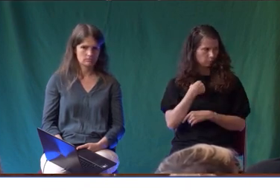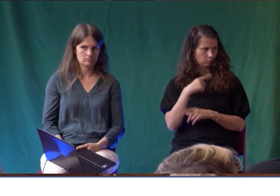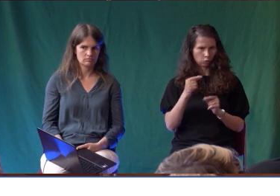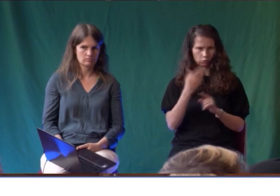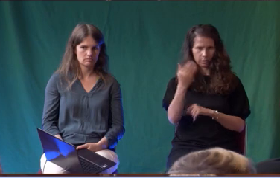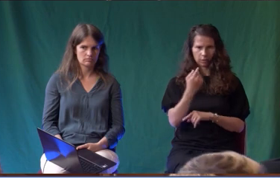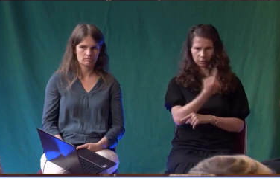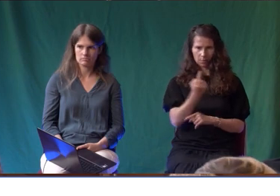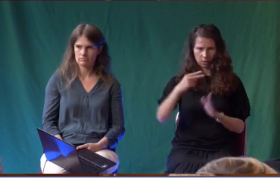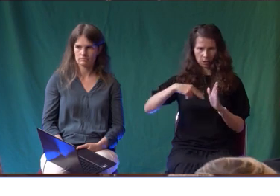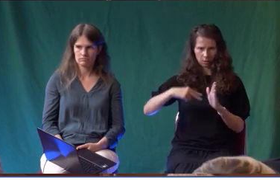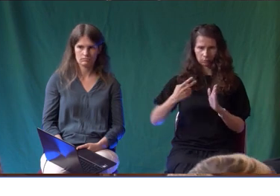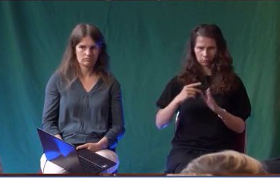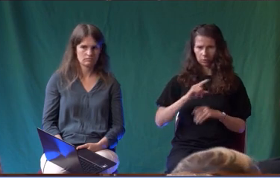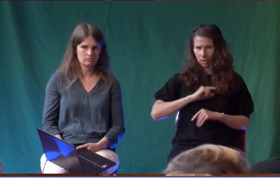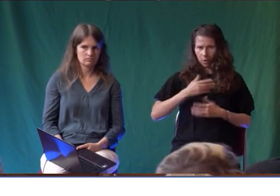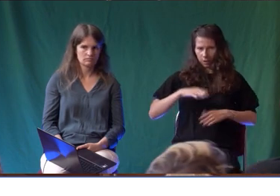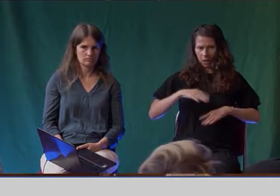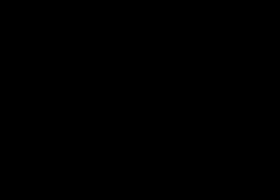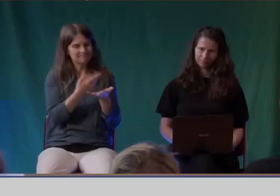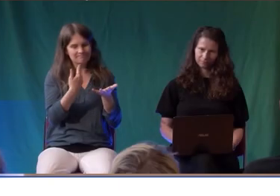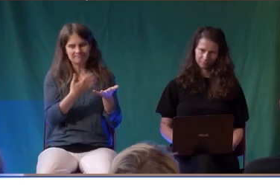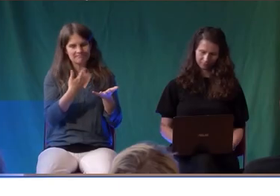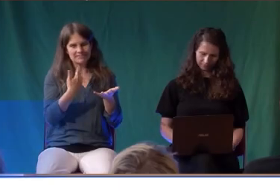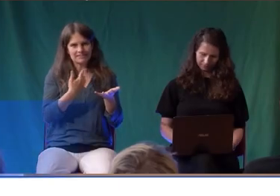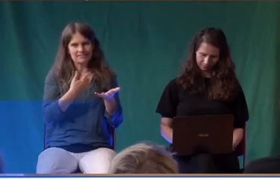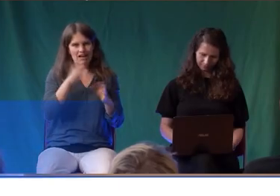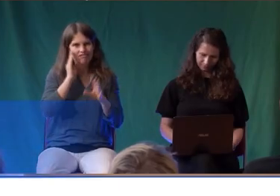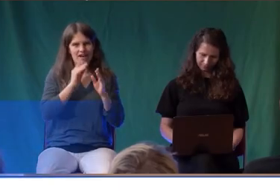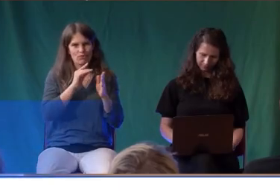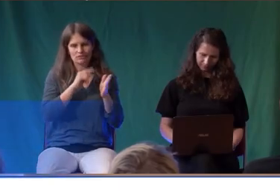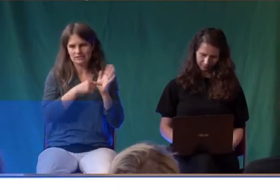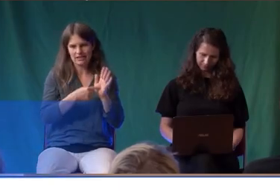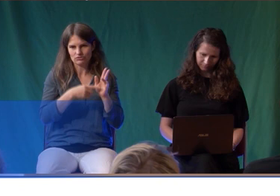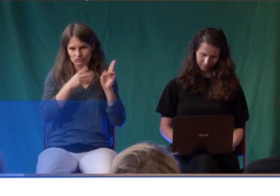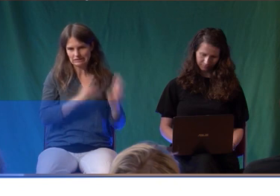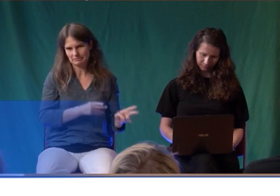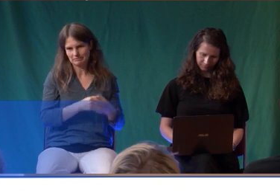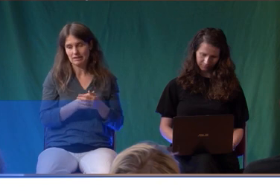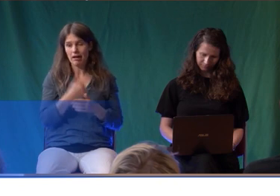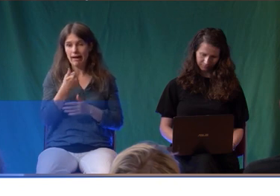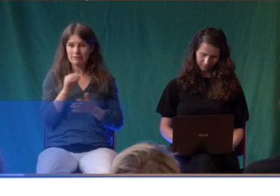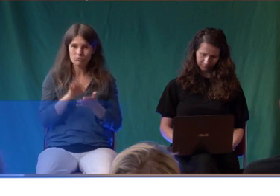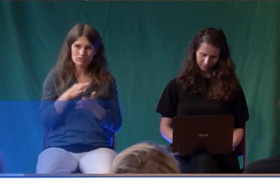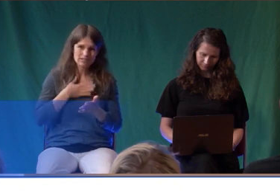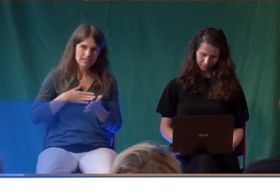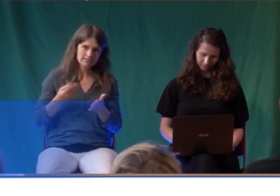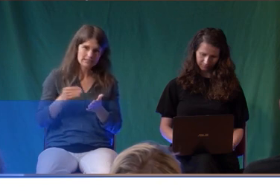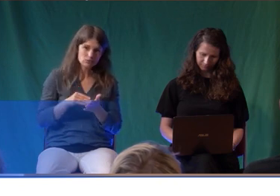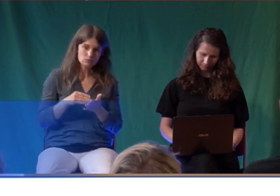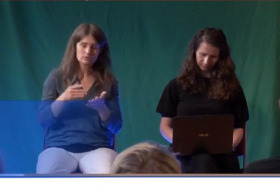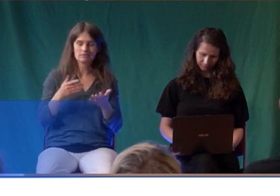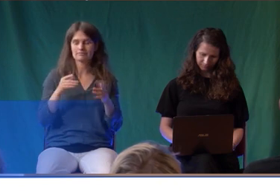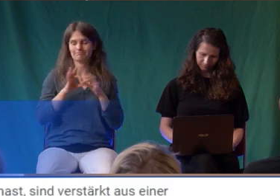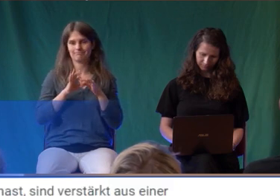also meiner kann ich auf alle Fälle freigeben ein Punkt würde ich gerne noch anbringen aus der Erfahrung für Assistenz